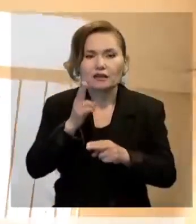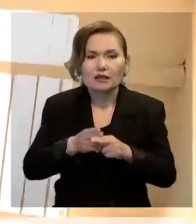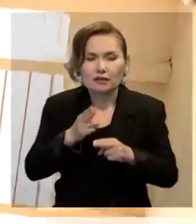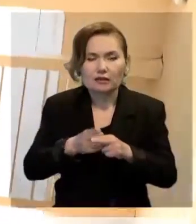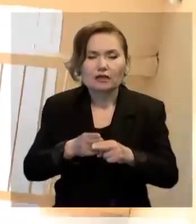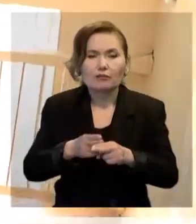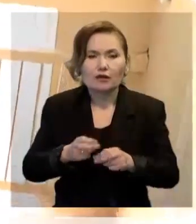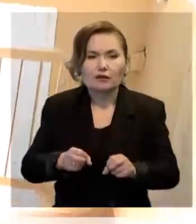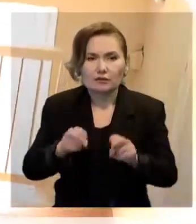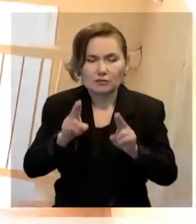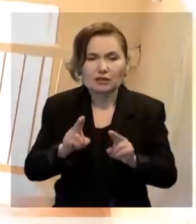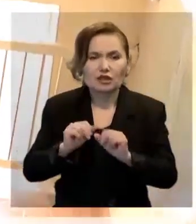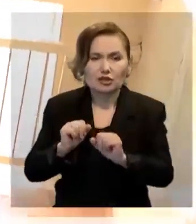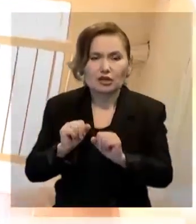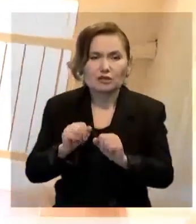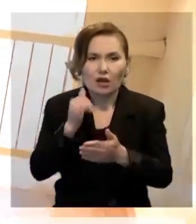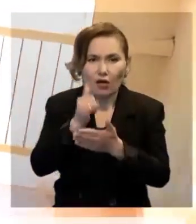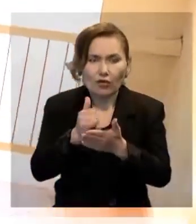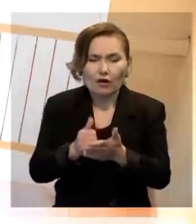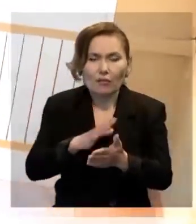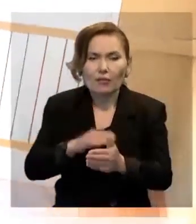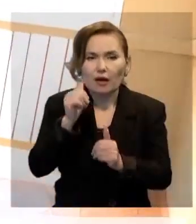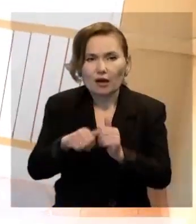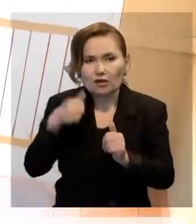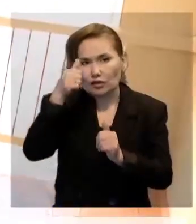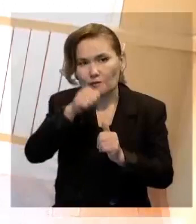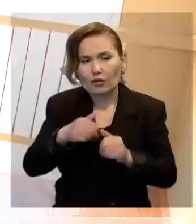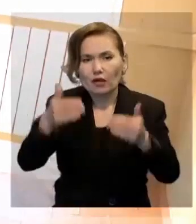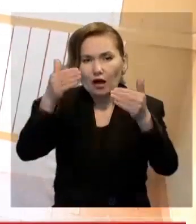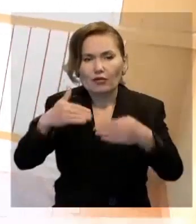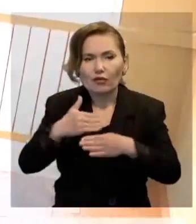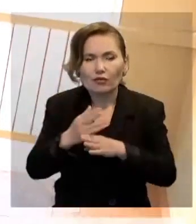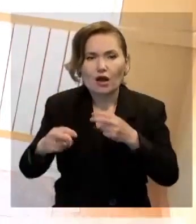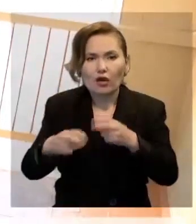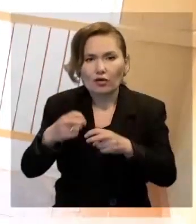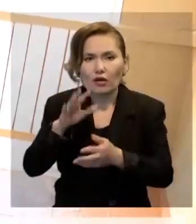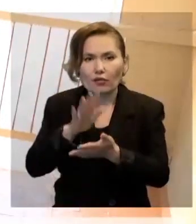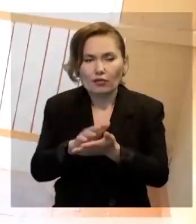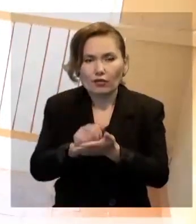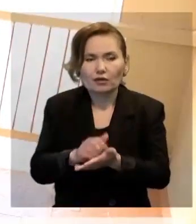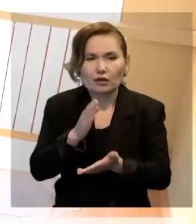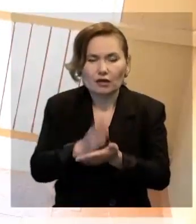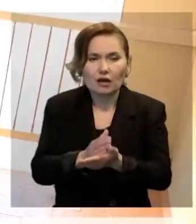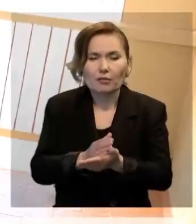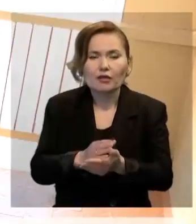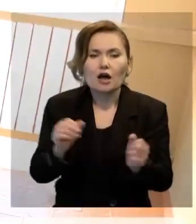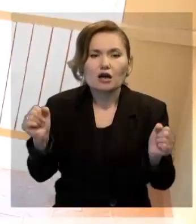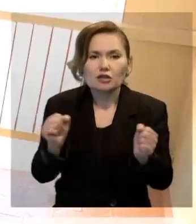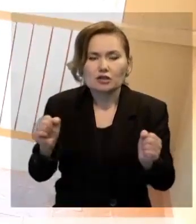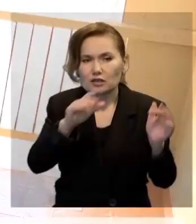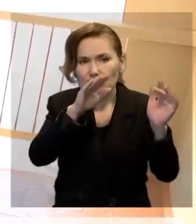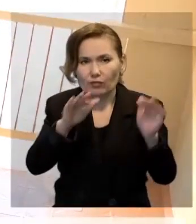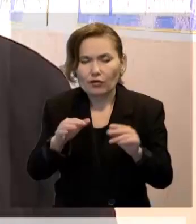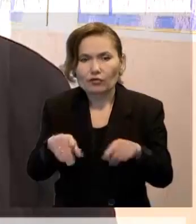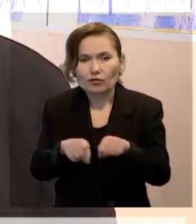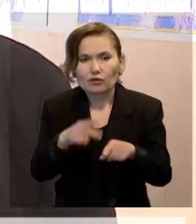тұр. Бірақ соған қарамастан жыл өткен сайын қабырғалары сөгіліп келеді дейді мұғалімдер. Бұл әсіресе қыс мезгілінде анық